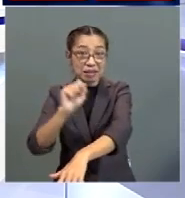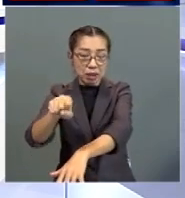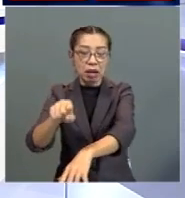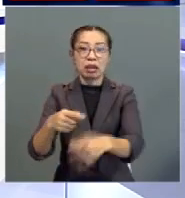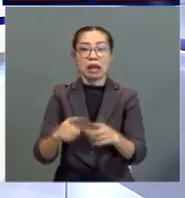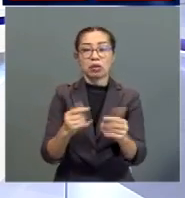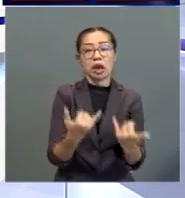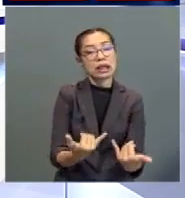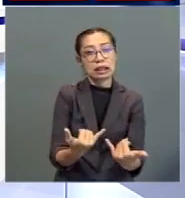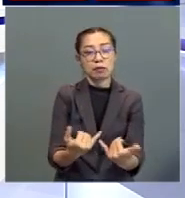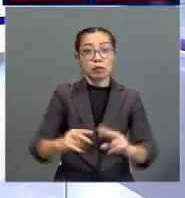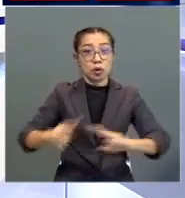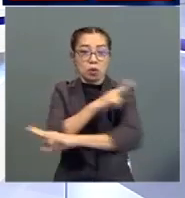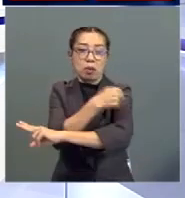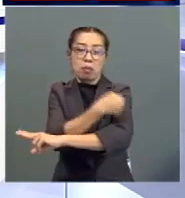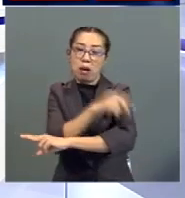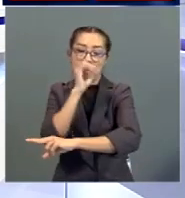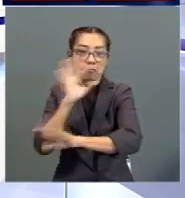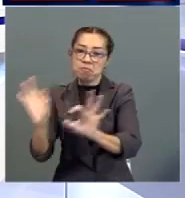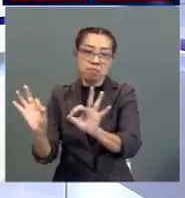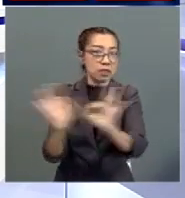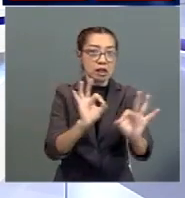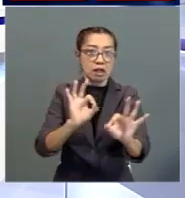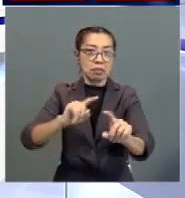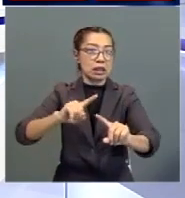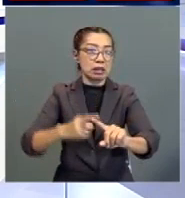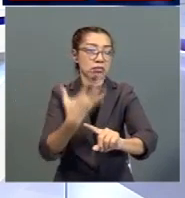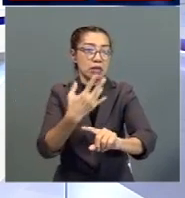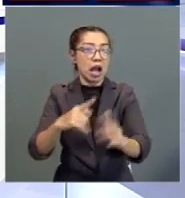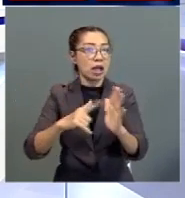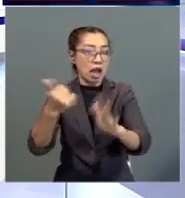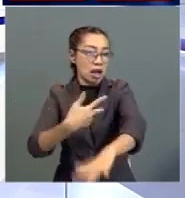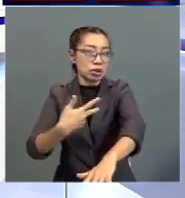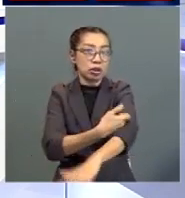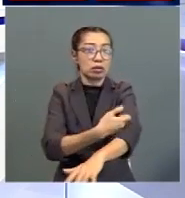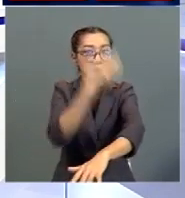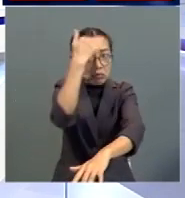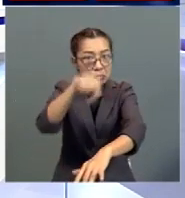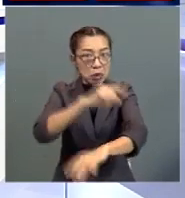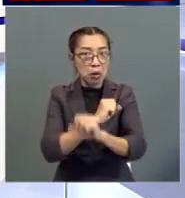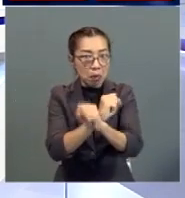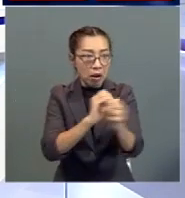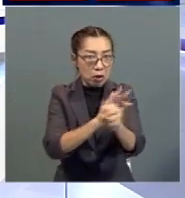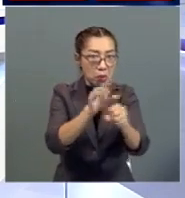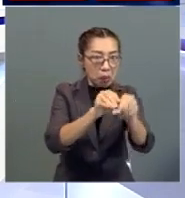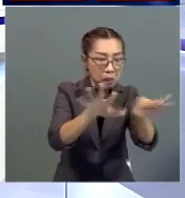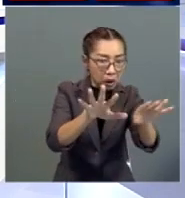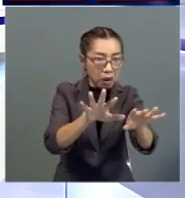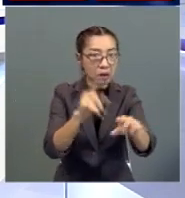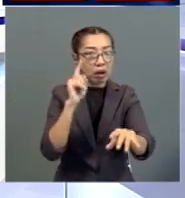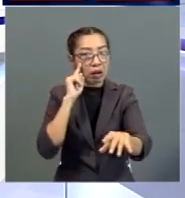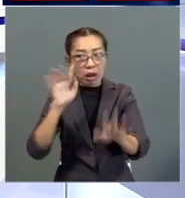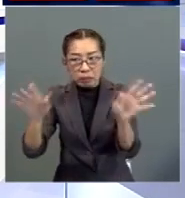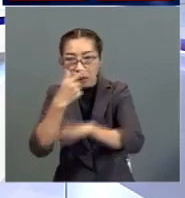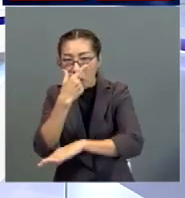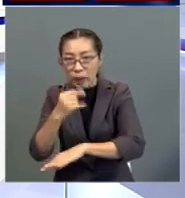ณสุขนั้นเลื่อนขึ้นมาฉีดให้เร็วขึ้น1เดือนเพื่อเป็นการสร้างภูมิคุ้มกันให้ทันต่อสถานการณ์โควิด-19 ที่มีอาการค